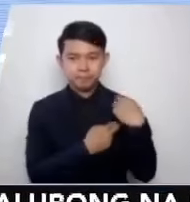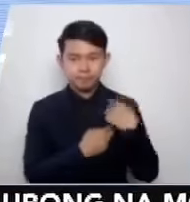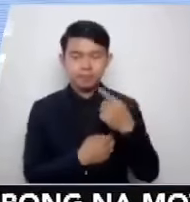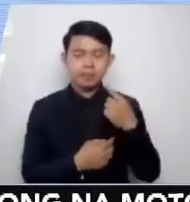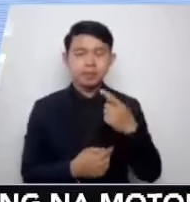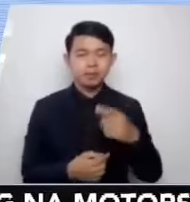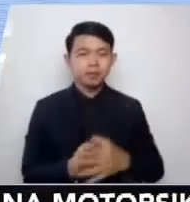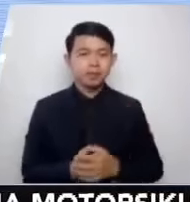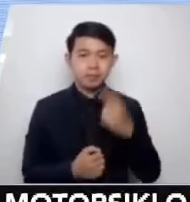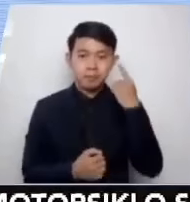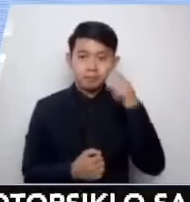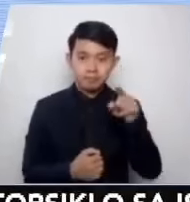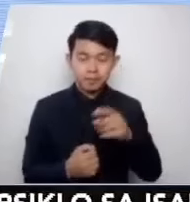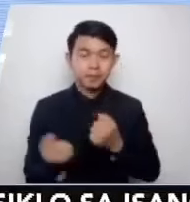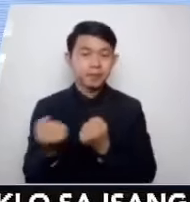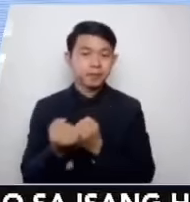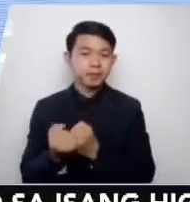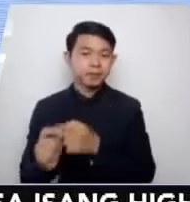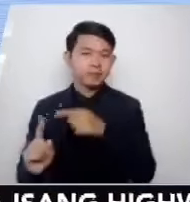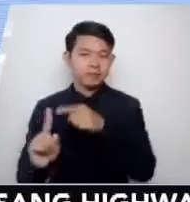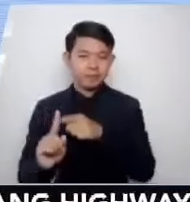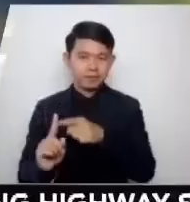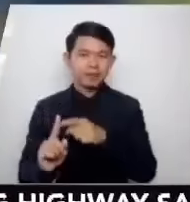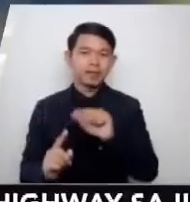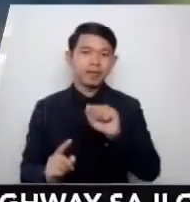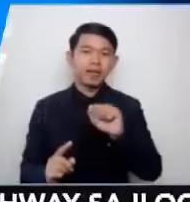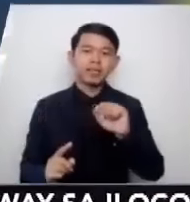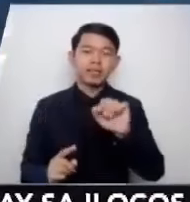South Korean singer-actress IU.